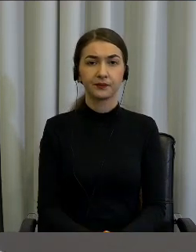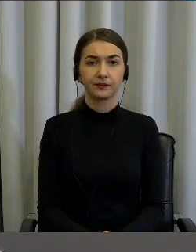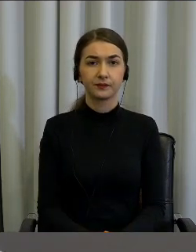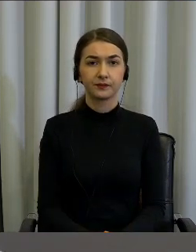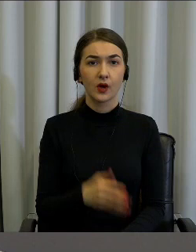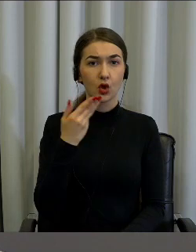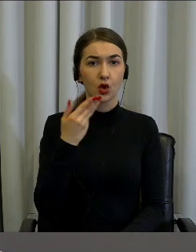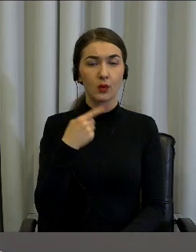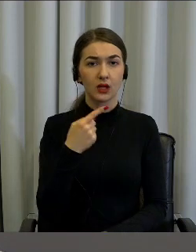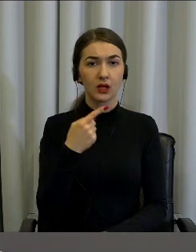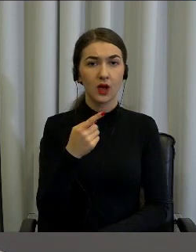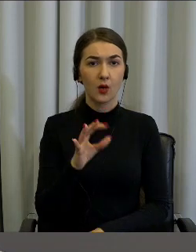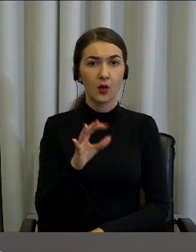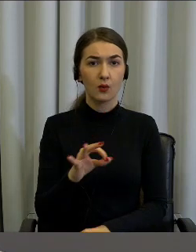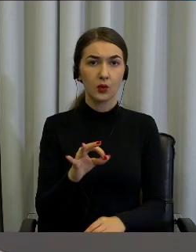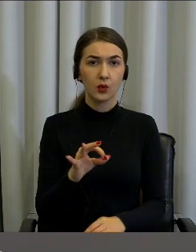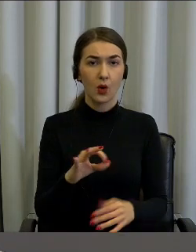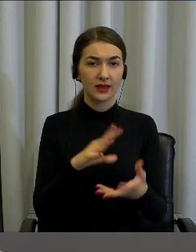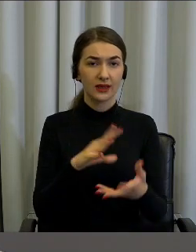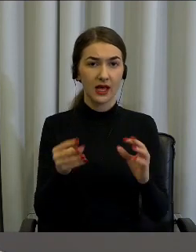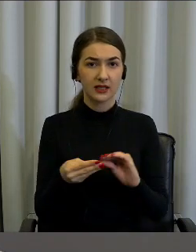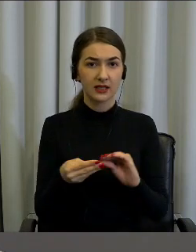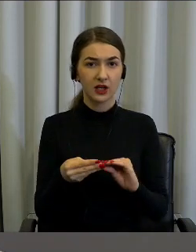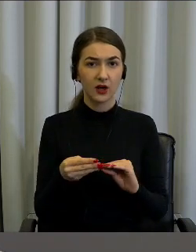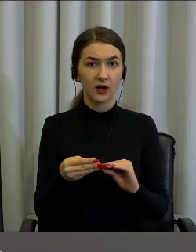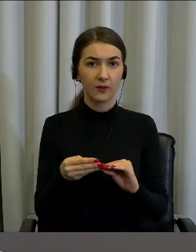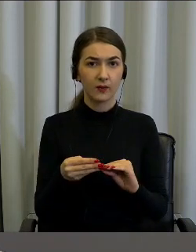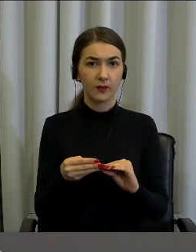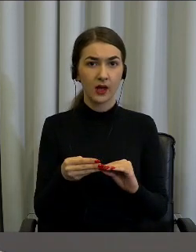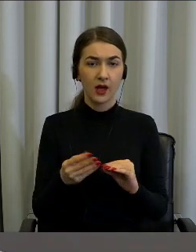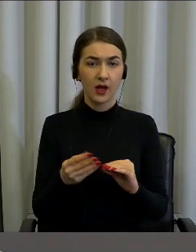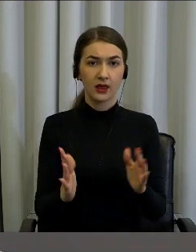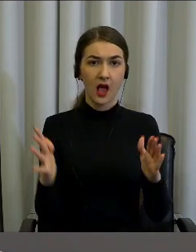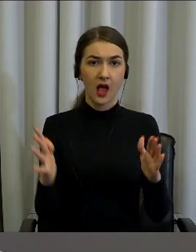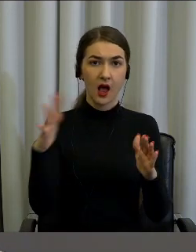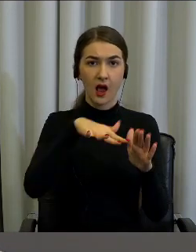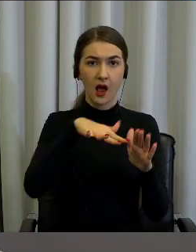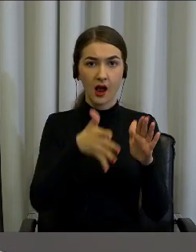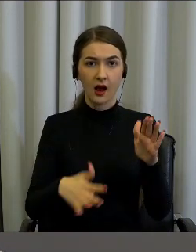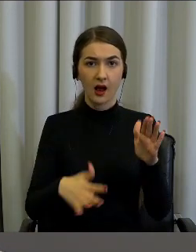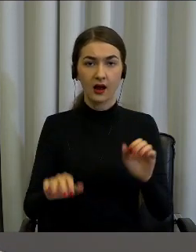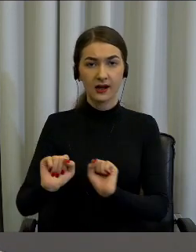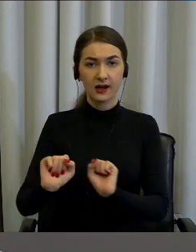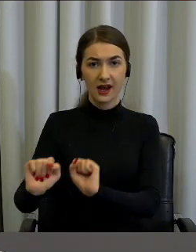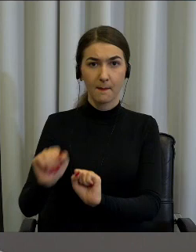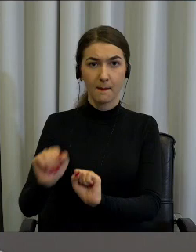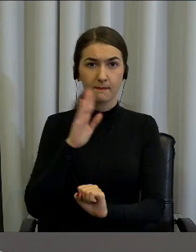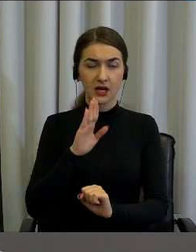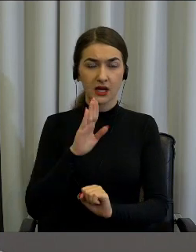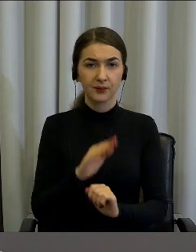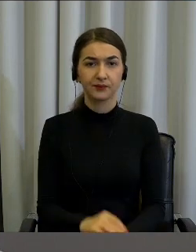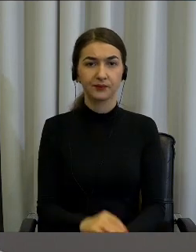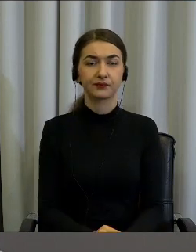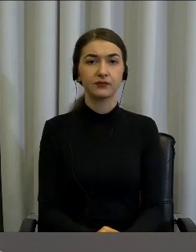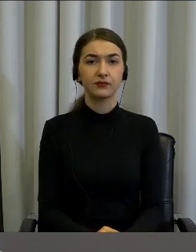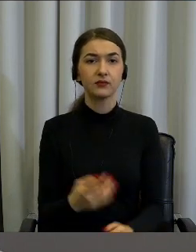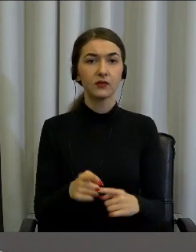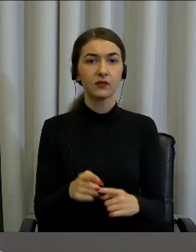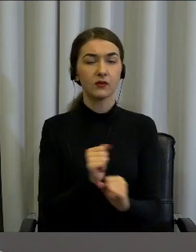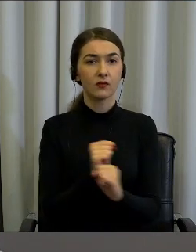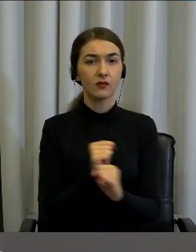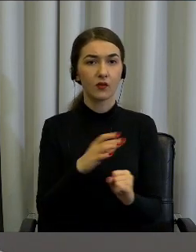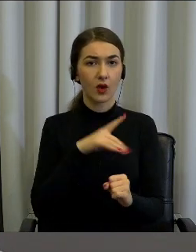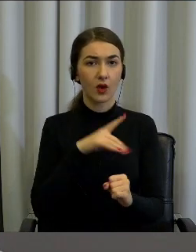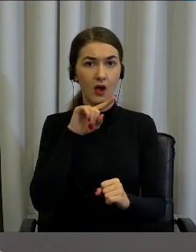наголошє на катастрофічних наслідках прориву Греблі на каговський ГЕС цей прорив спричинив екологічну